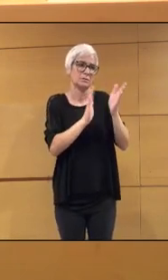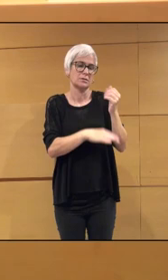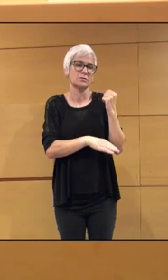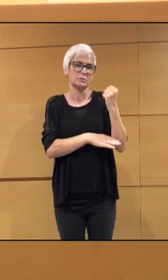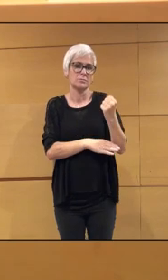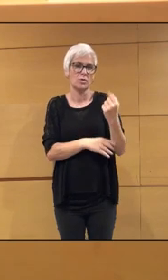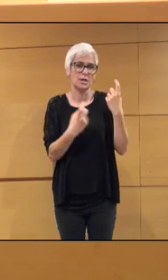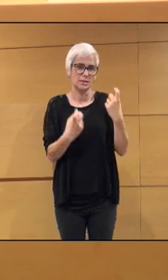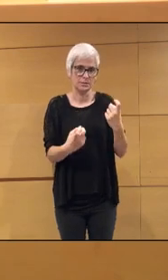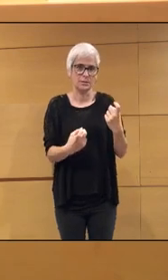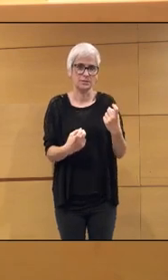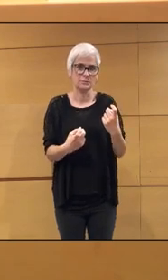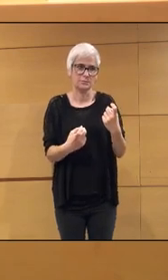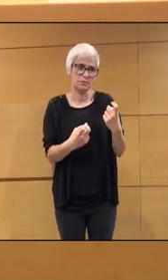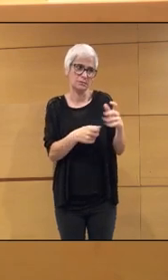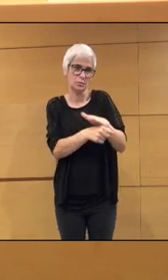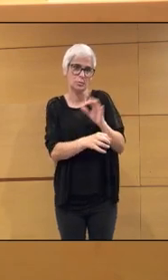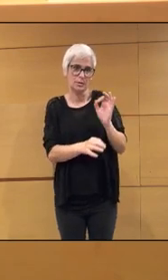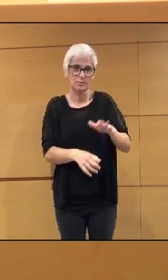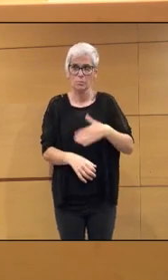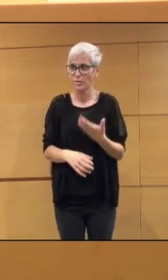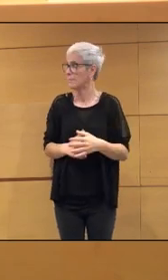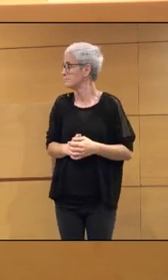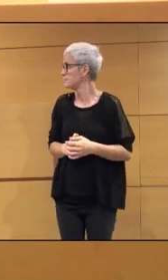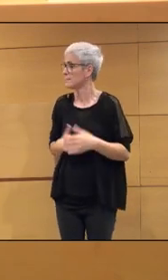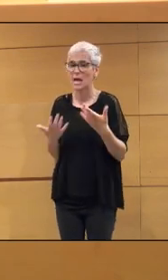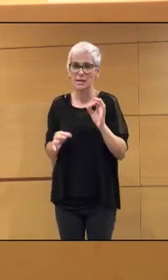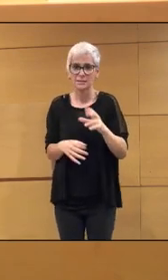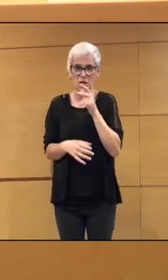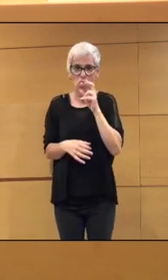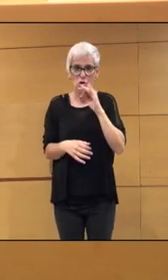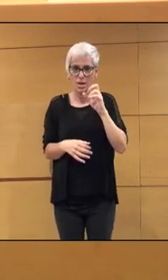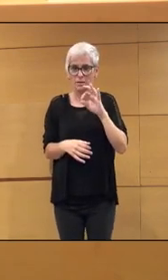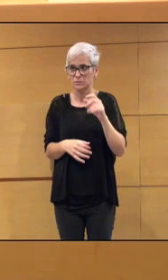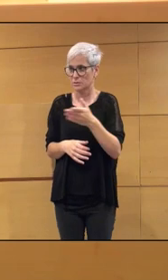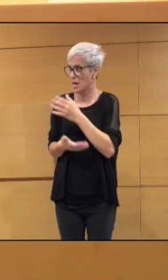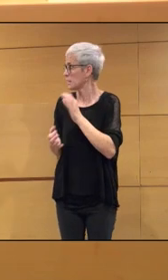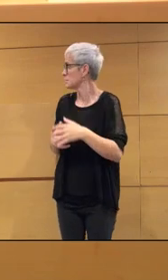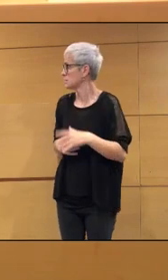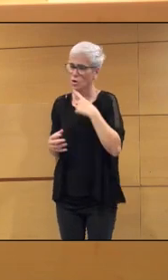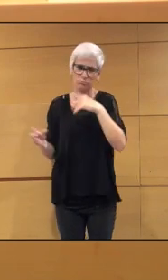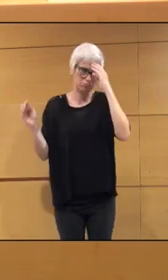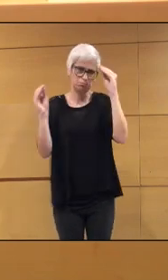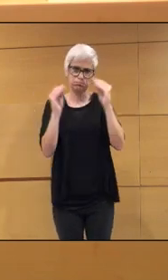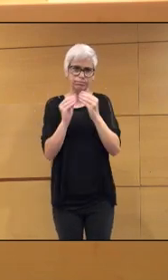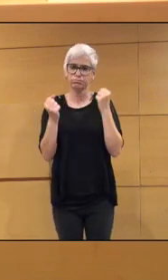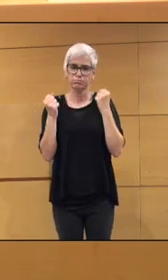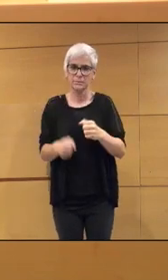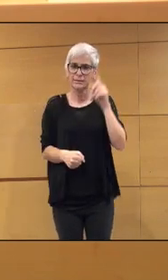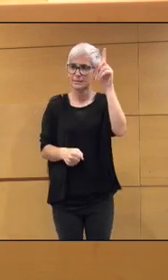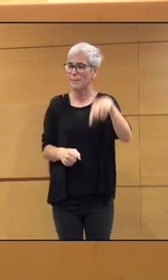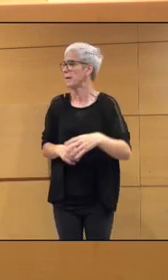i de formació. Horacio, i després tinc una mà. Sí, solament que estic totalment d'acord